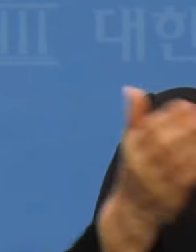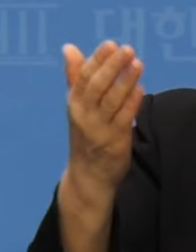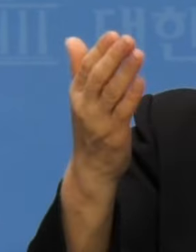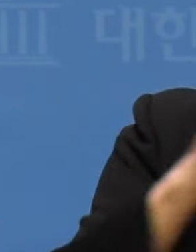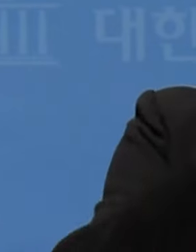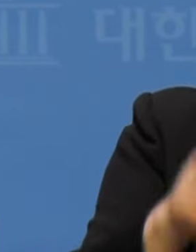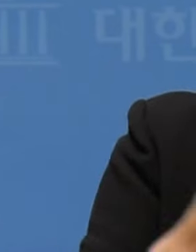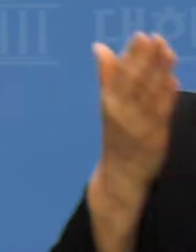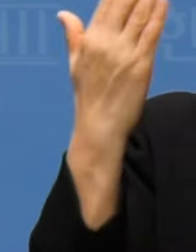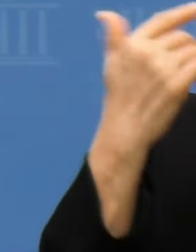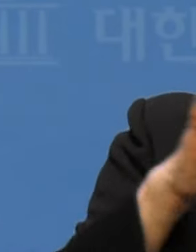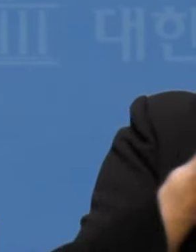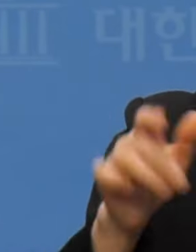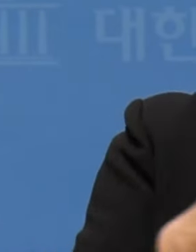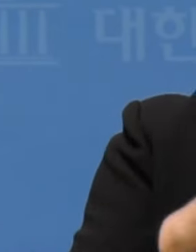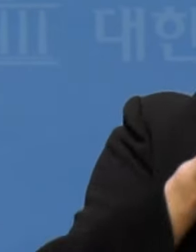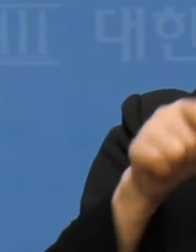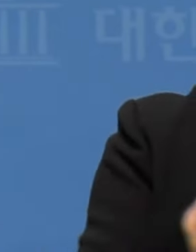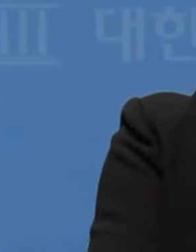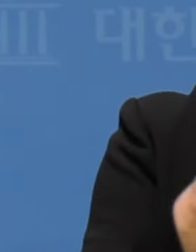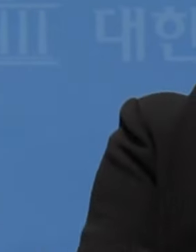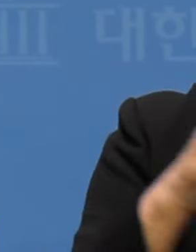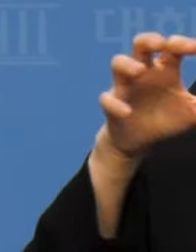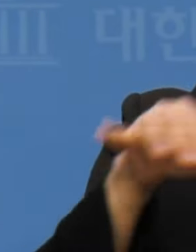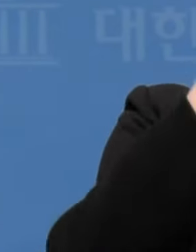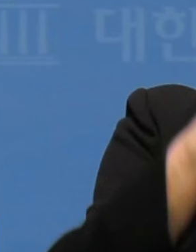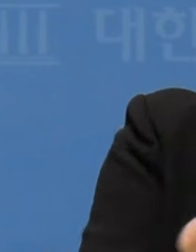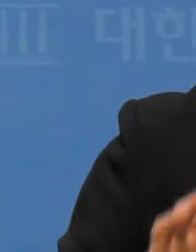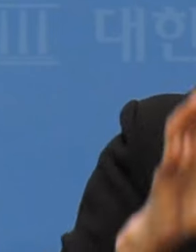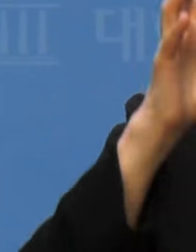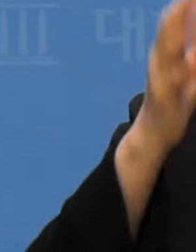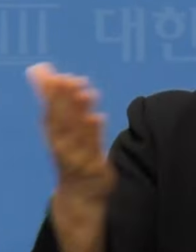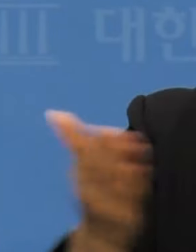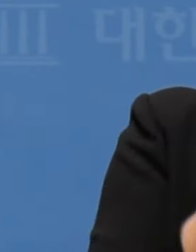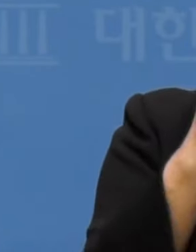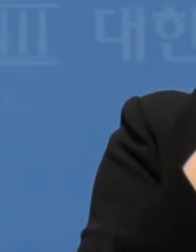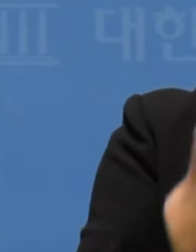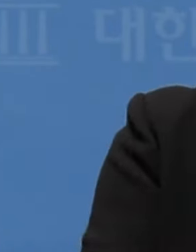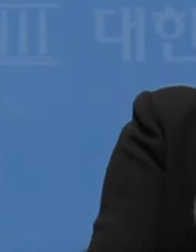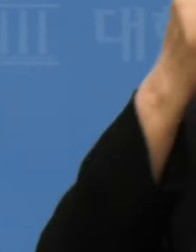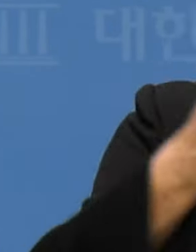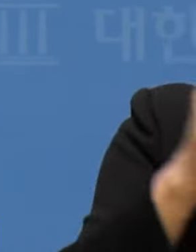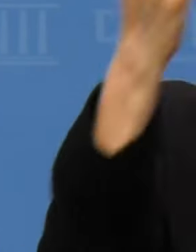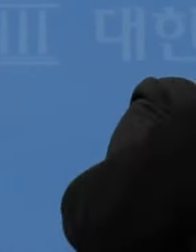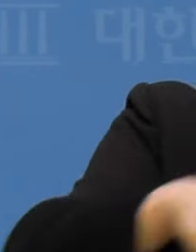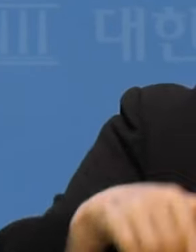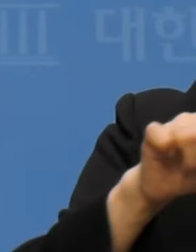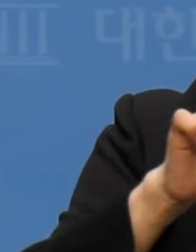클러스터 구축에 최적인 곳입니다. 특히 용산 국제업무지구가 오세훈 서울시장의 치밀한 계획하에